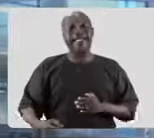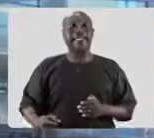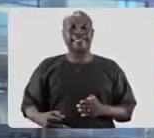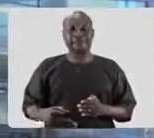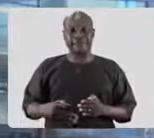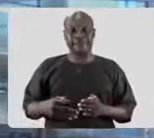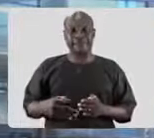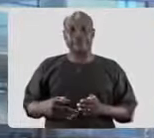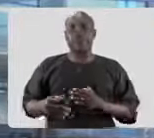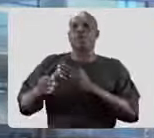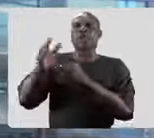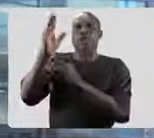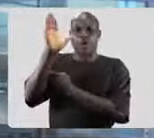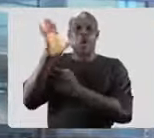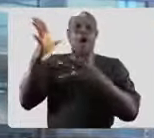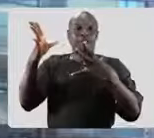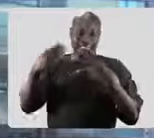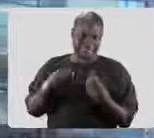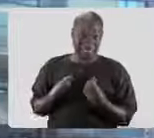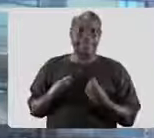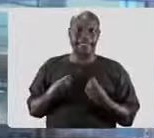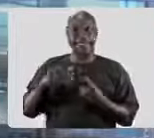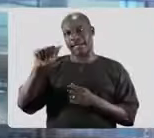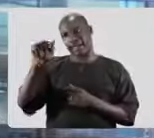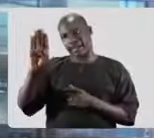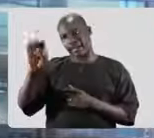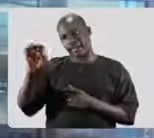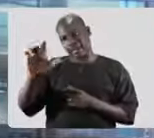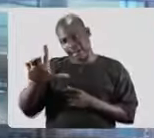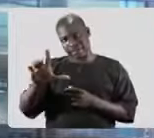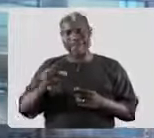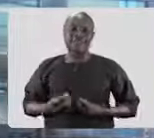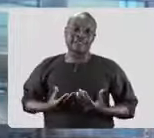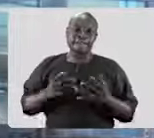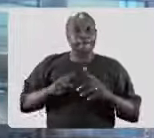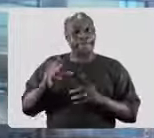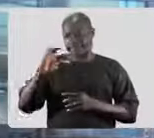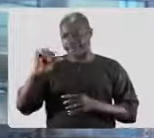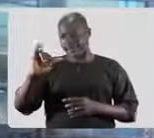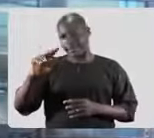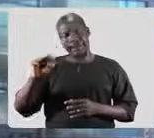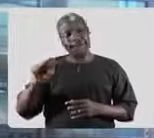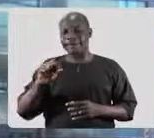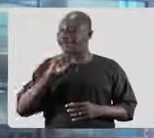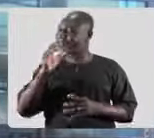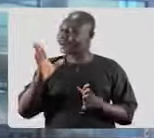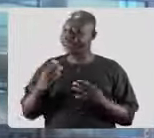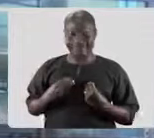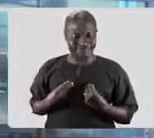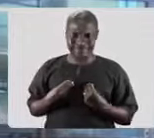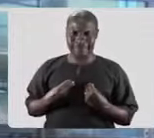no. U nyankopon ejo Abel afore bono. Na Cain di ano die. Ano die wanye.